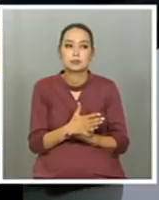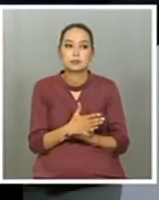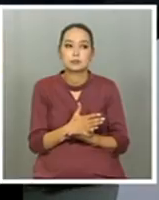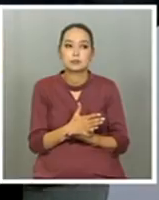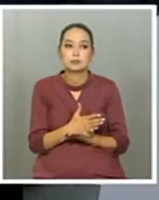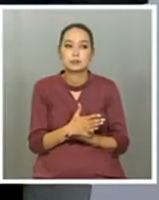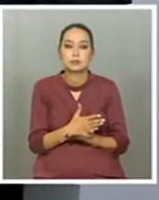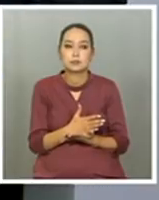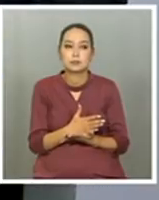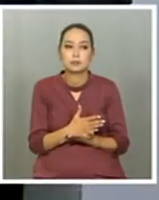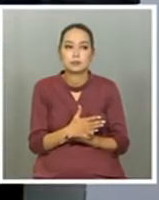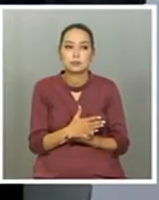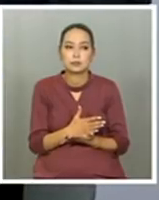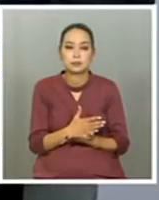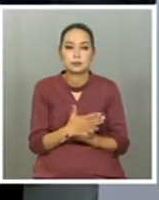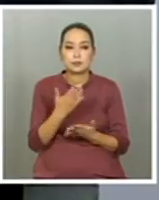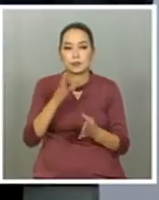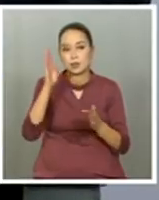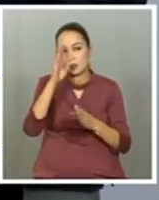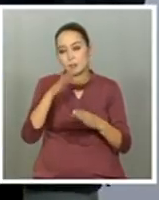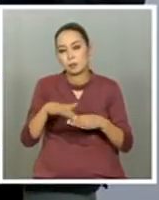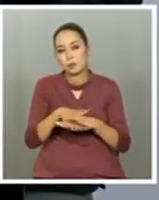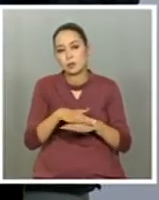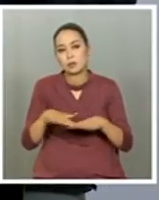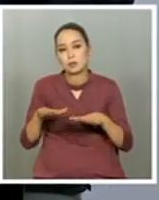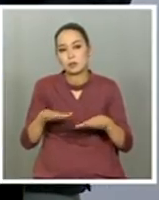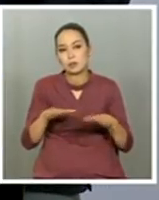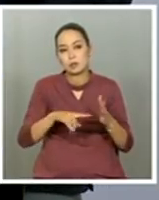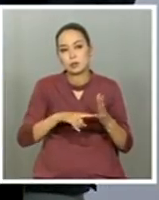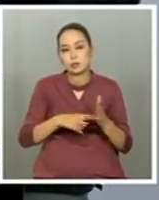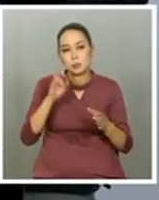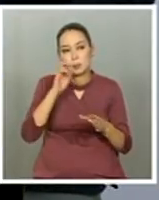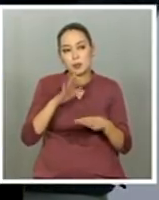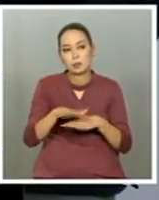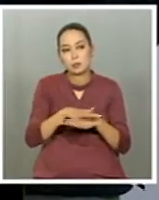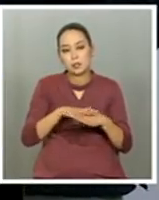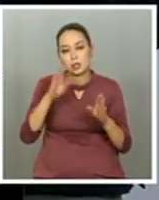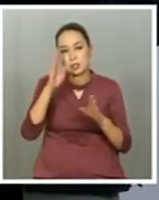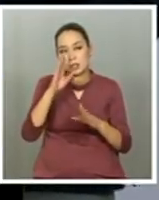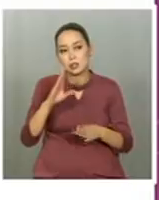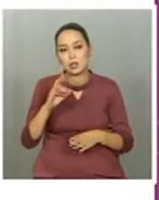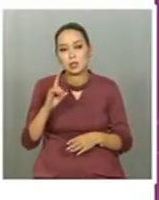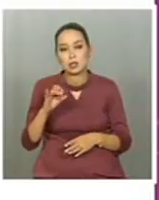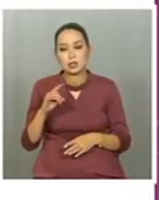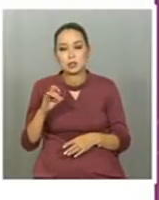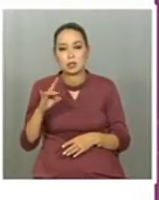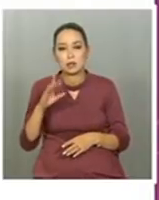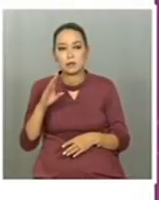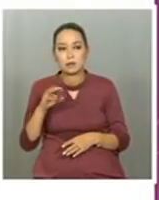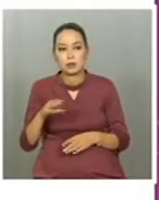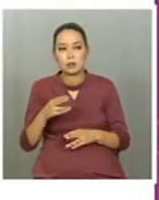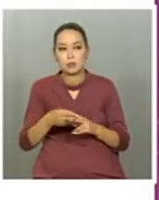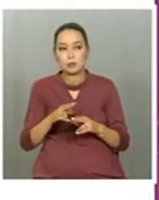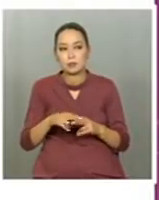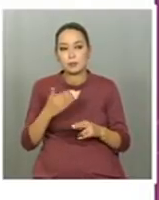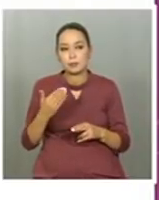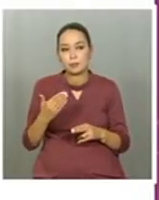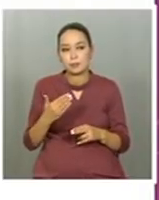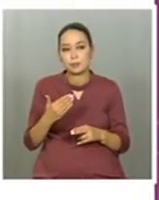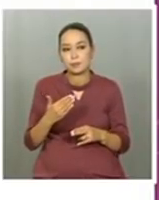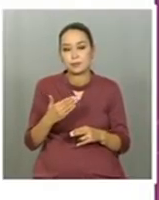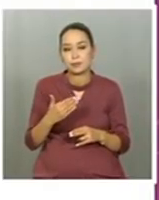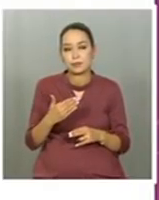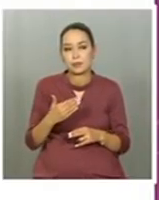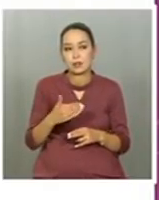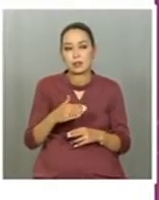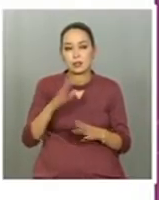Ерекше қорғауға алынған табиғат аумақтарының келесі бір санаты ол мемлекеттік табиғи резерват. Бұларды құрудың мақсаты қандай?